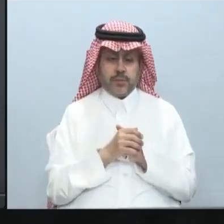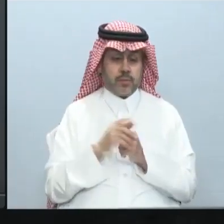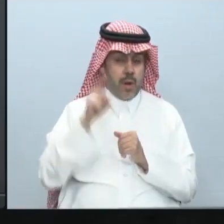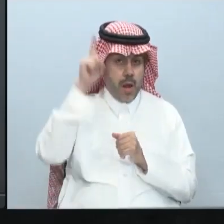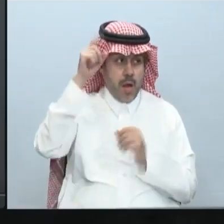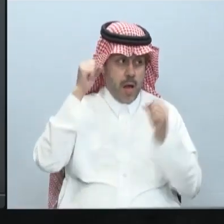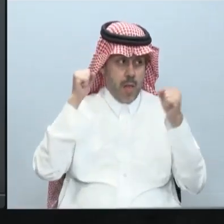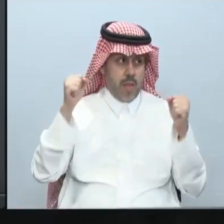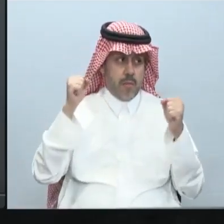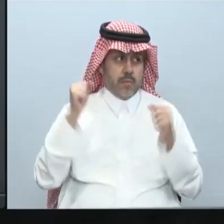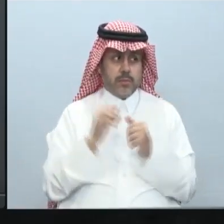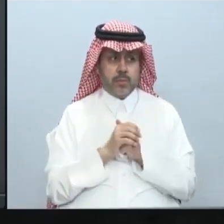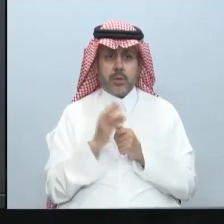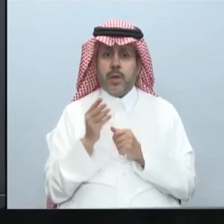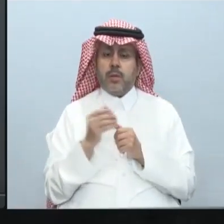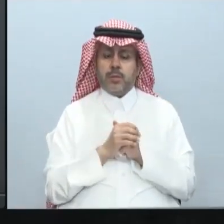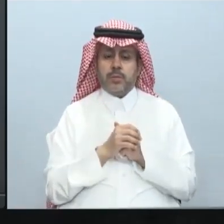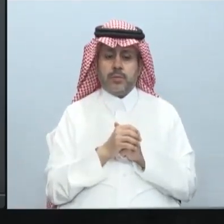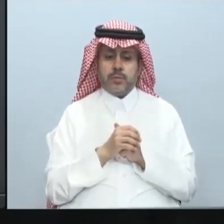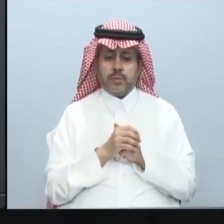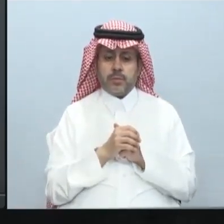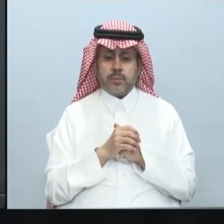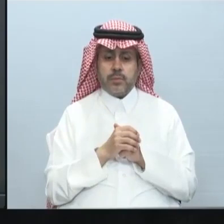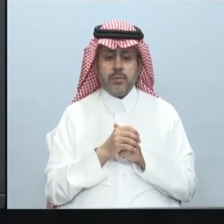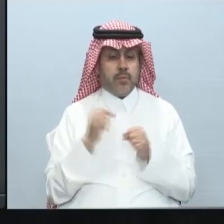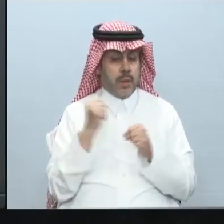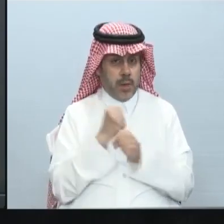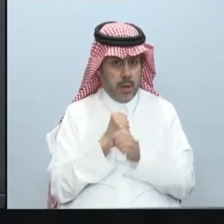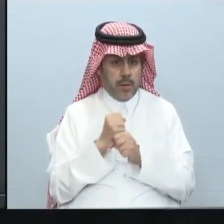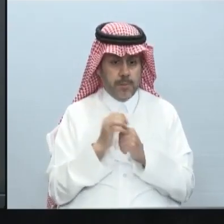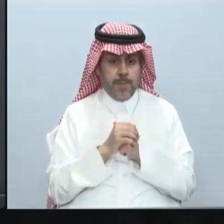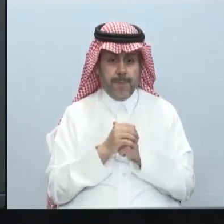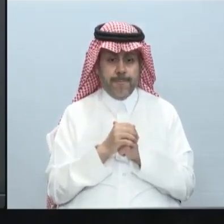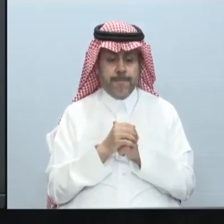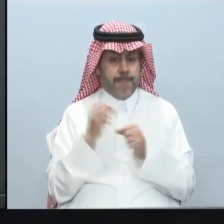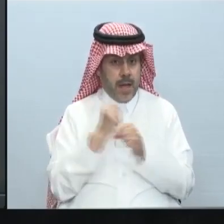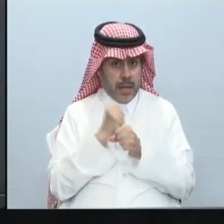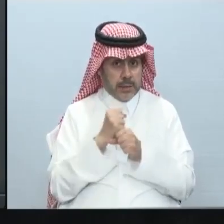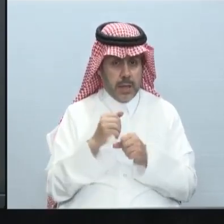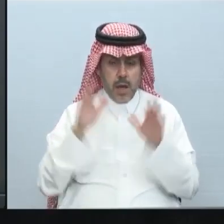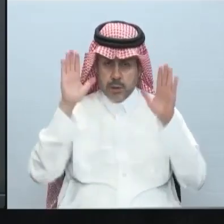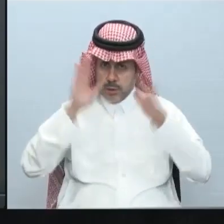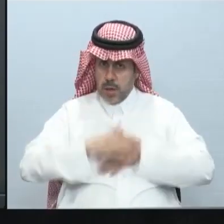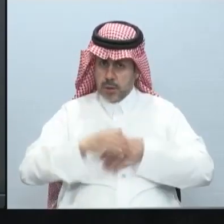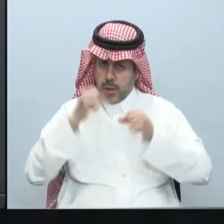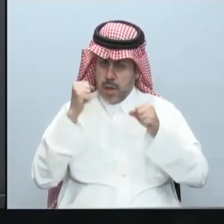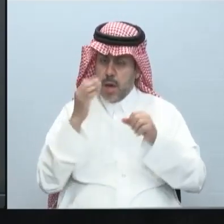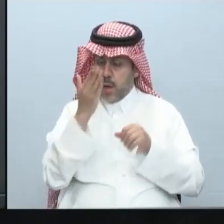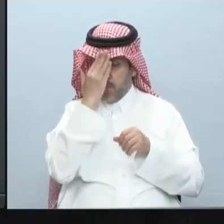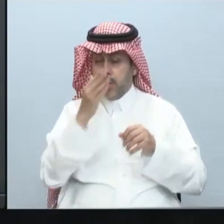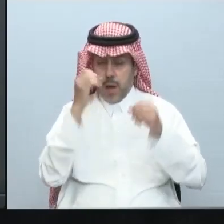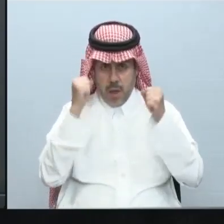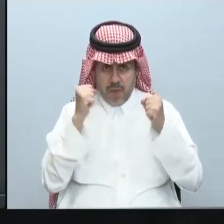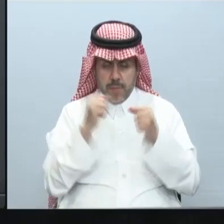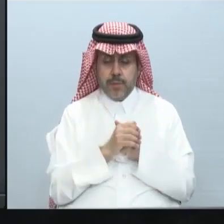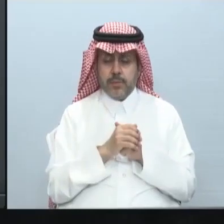اعظم واكبر واجل سبحانه وتعالى فاذا تحقق هذا الامر فانت حققت هذه العباده العظيمه عباده